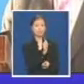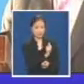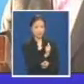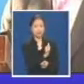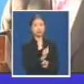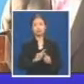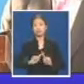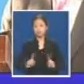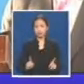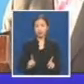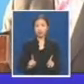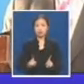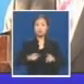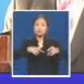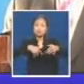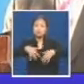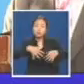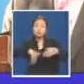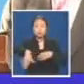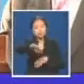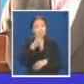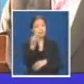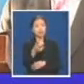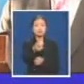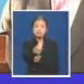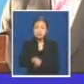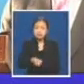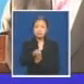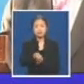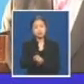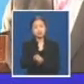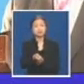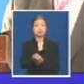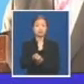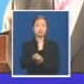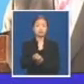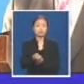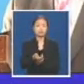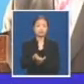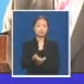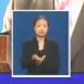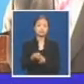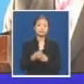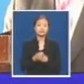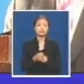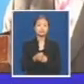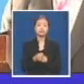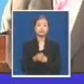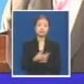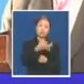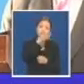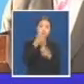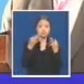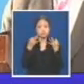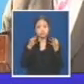แต่พี่น้องประชาชนส่วนใหญ่ของประเทศไม่ว่าจะเป็นเกษตรกรพี่น้องที่ทำอาชีพอิส